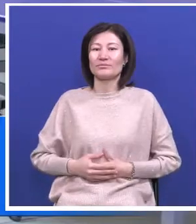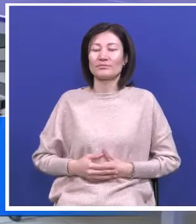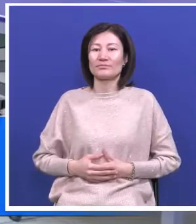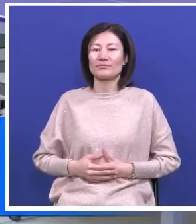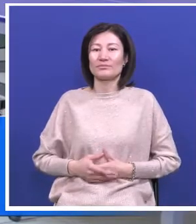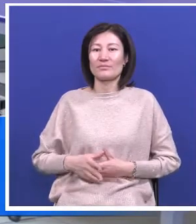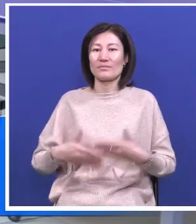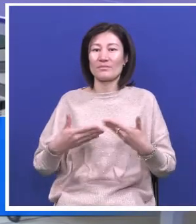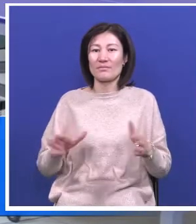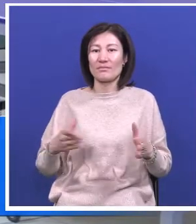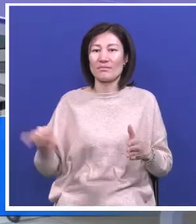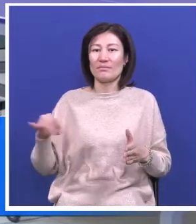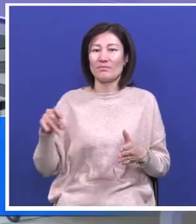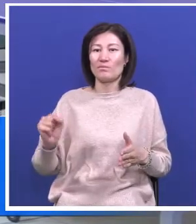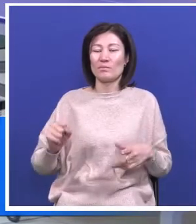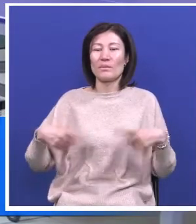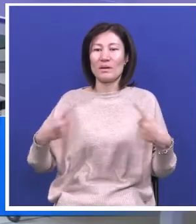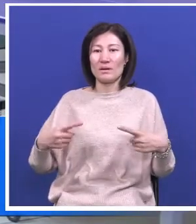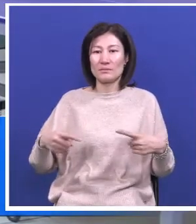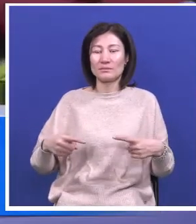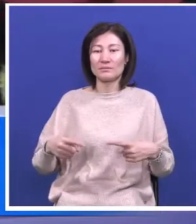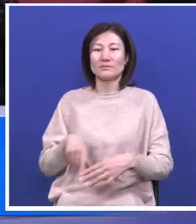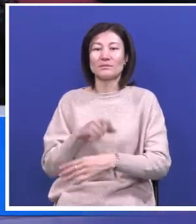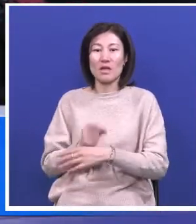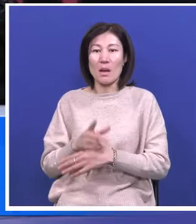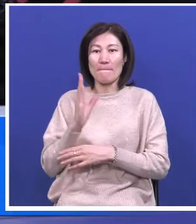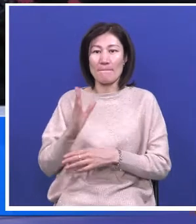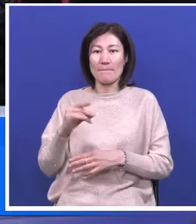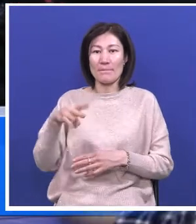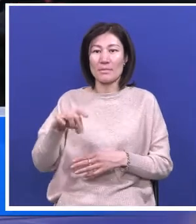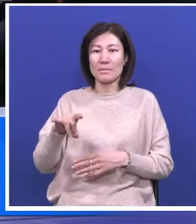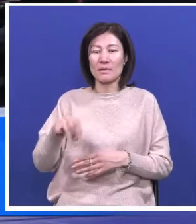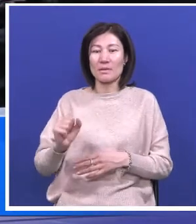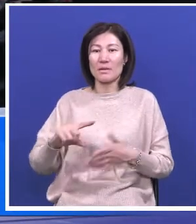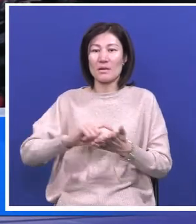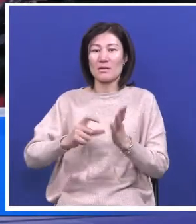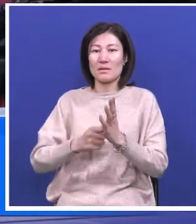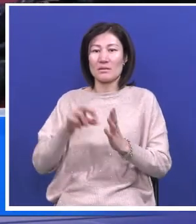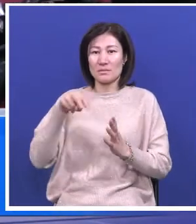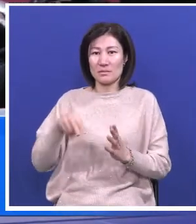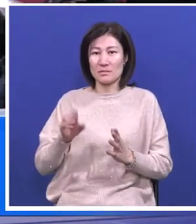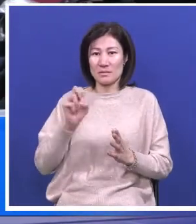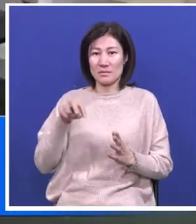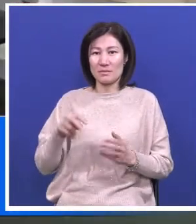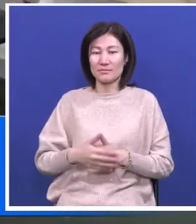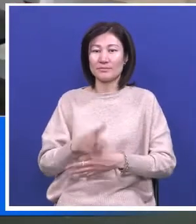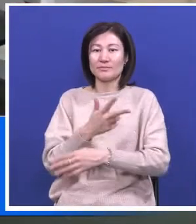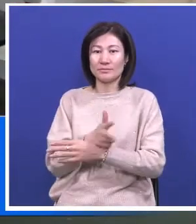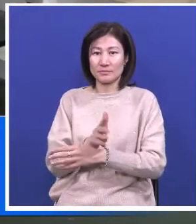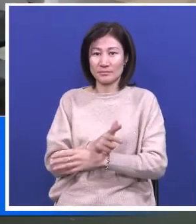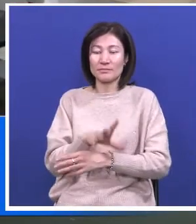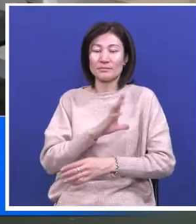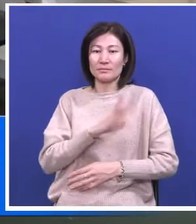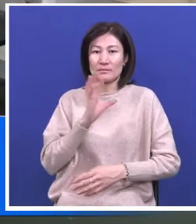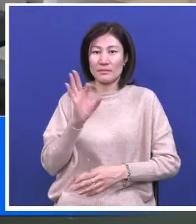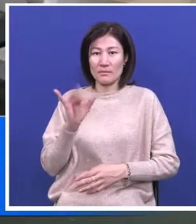Спорт үйірмесін ашқан кәсібиелеріне де ерекше шарт қойылған. Нысандағы жаттығу залдары талапқа сай жабдықталып, бейне камера